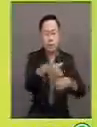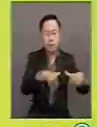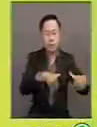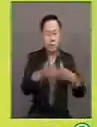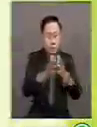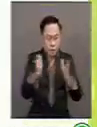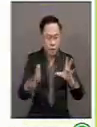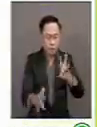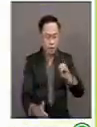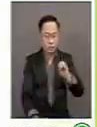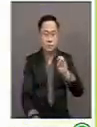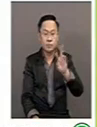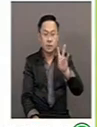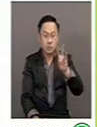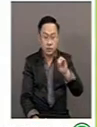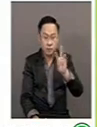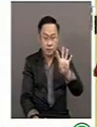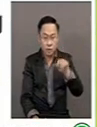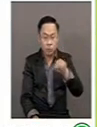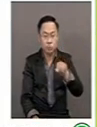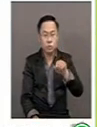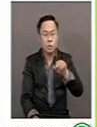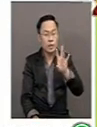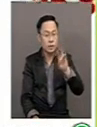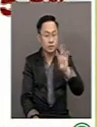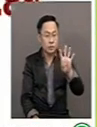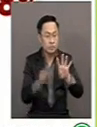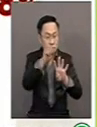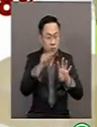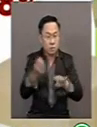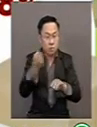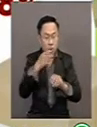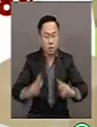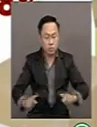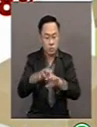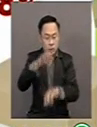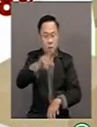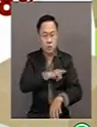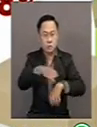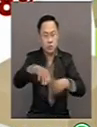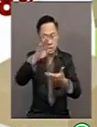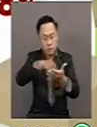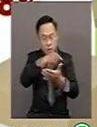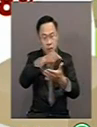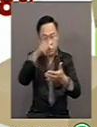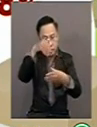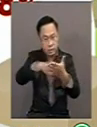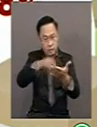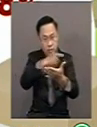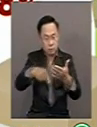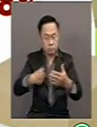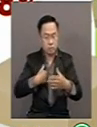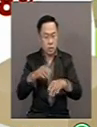นใหญ่ 74.2% บอกว่าไม่เห็นด้วยต่อแนวคิดให้กระทรวงมหาดไทยจัดการเลือกตั้งแทนคณะกรรมการ